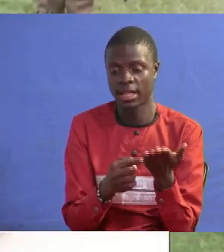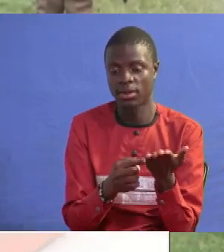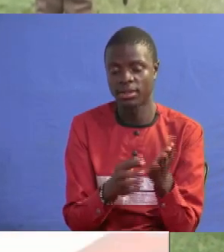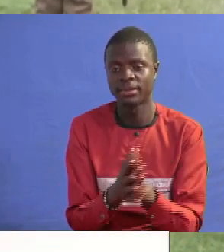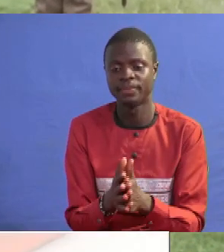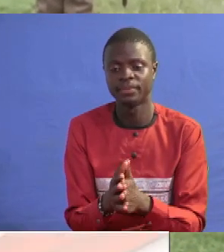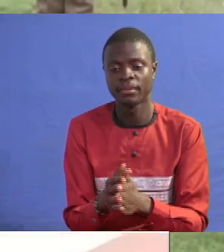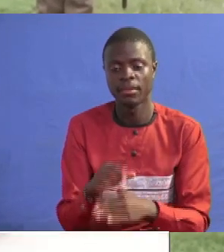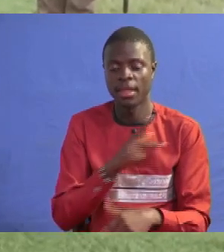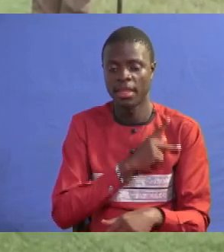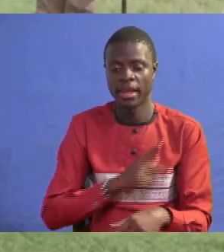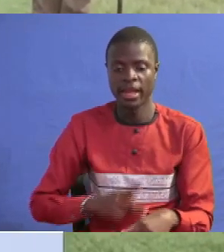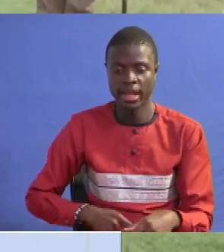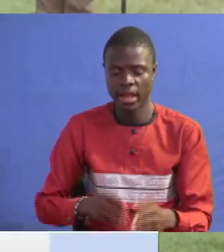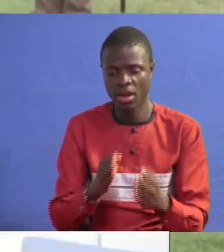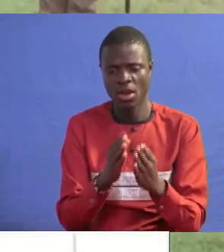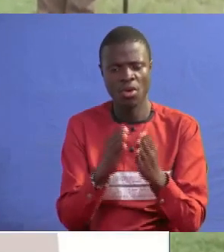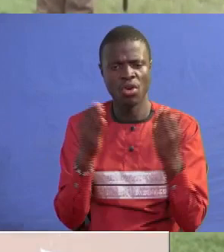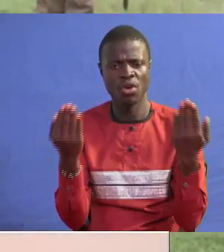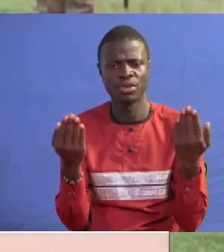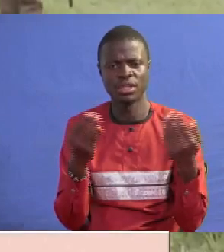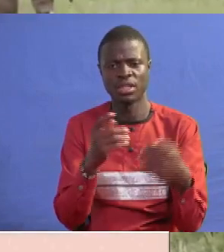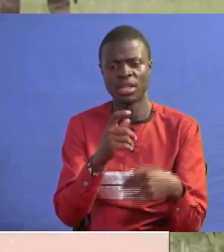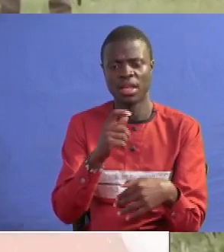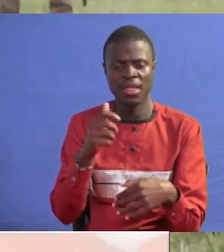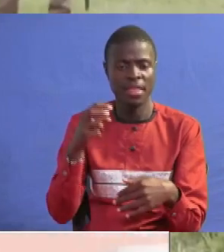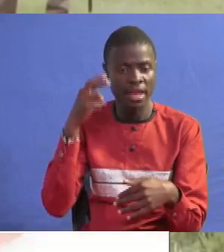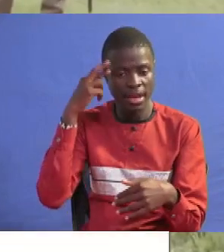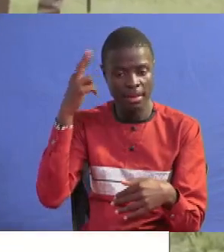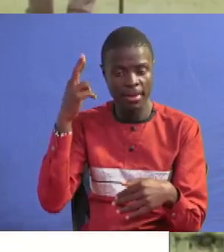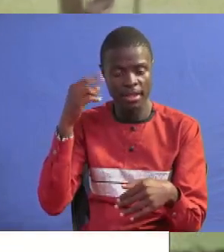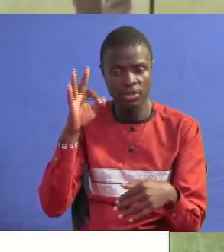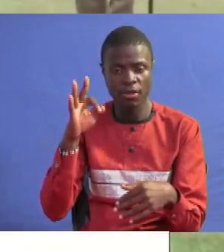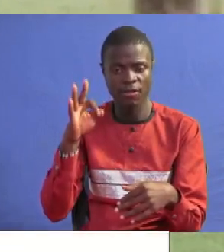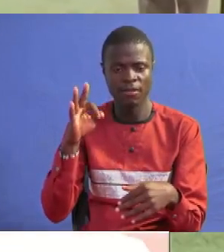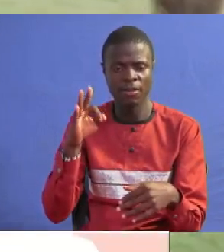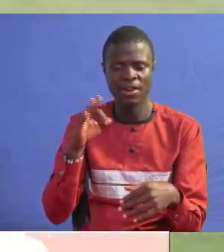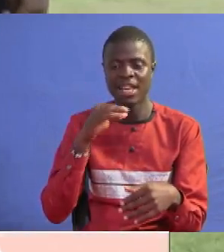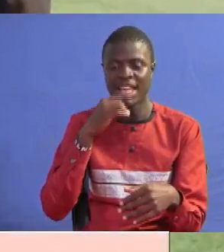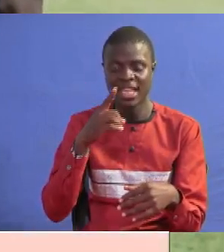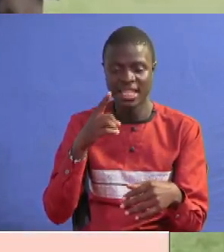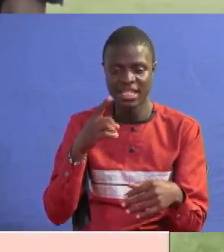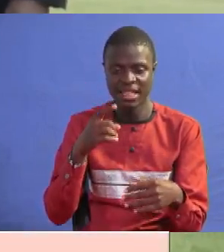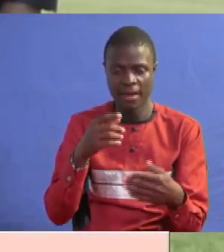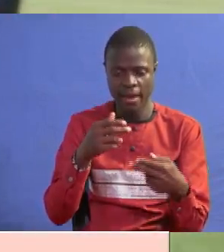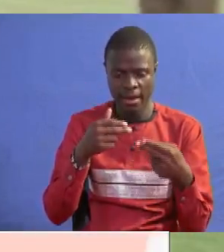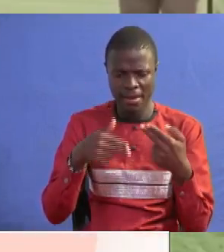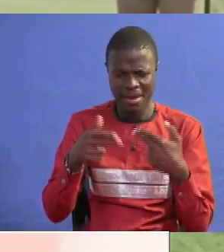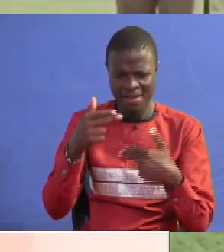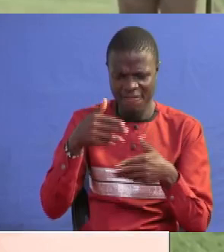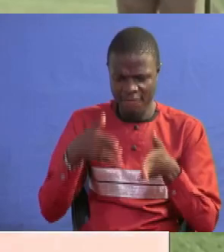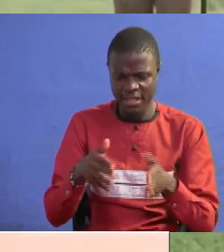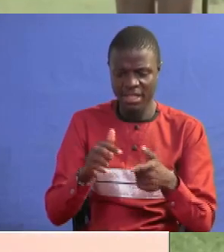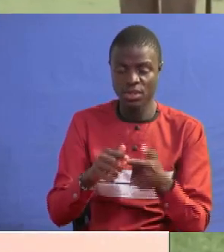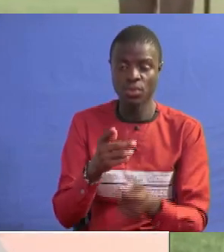kelektron amez indu uba wa kumbo una asiria ziara yake nchina kablo Ya kuwa na rais William ruto kwenye uw wa ND wa